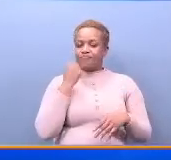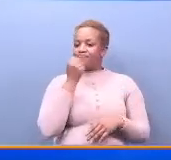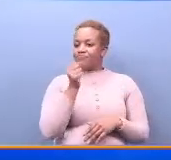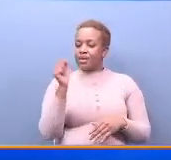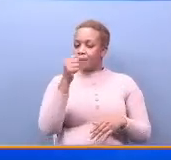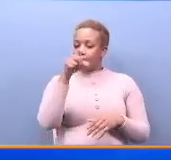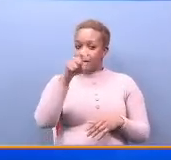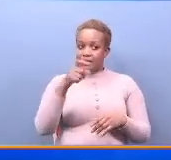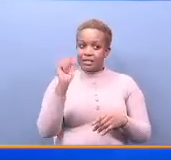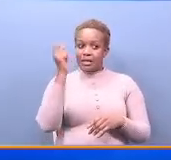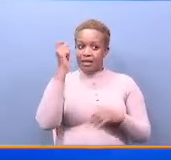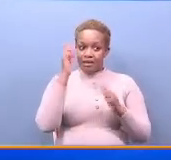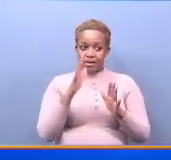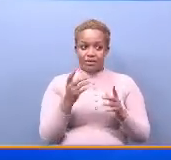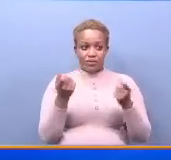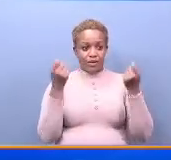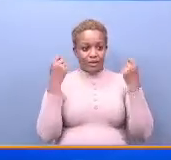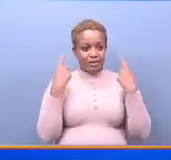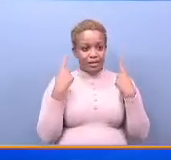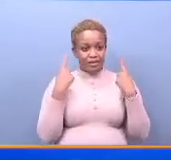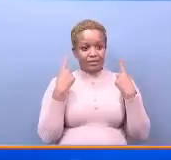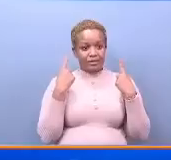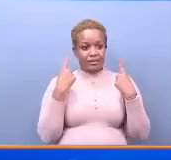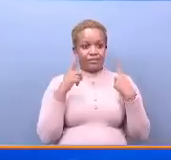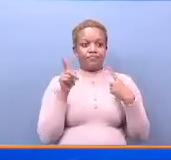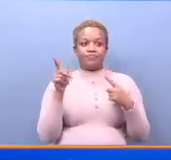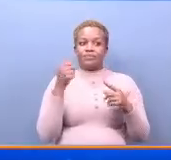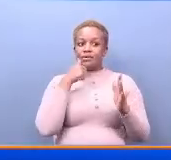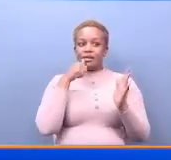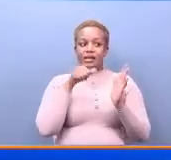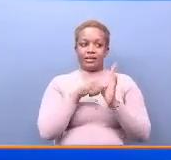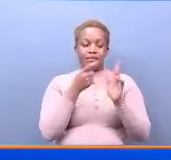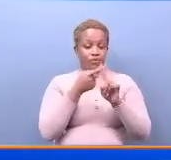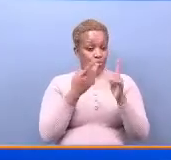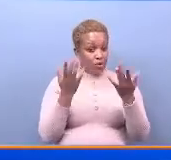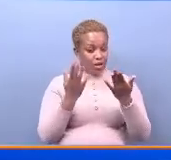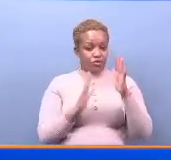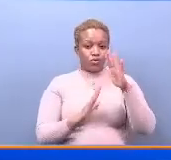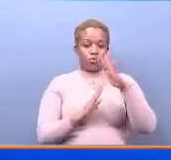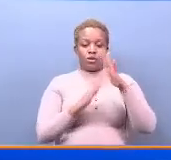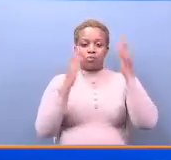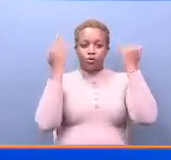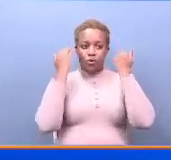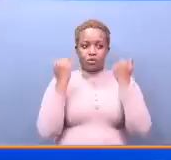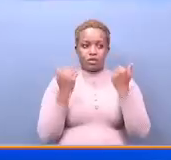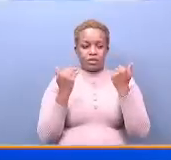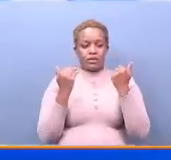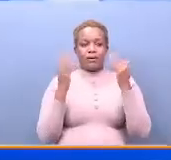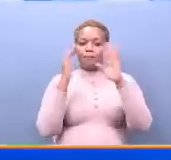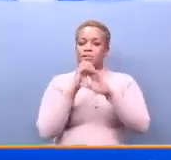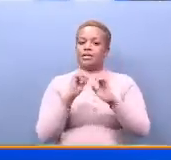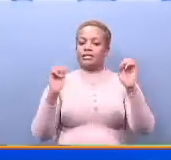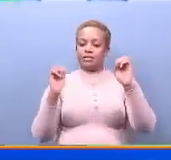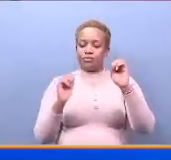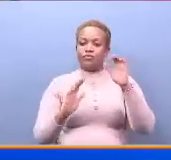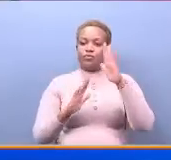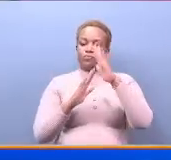Kenya waielewe. Si watu wote wako NTV, nilikuwa NTV juzi. Hii barua imetoka Supreme Court. Rais wa Supreme Court ni Martha